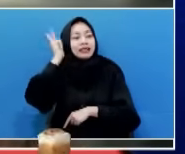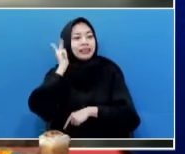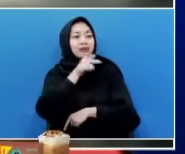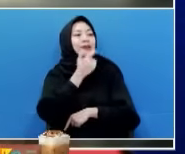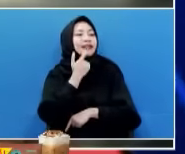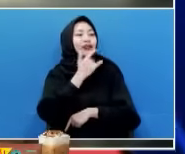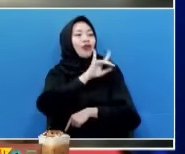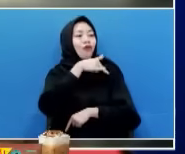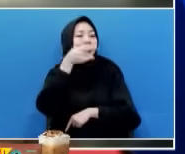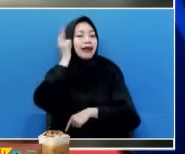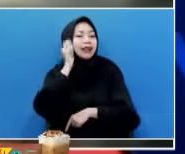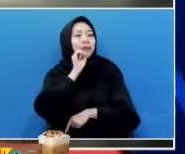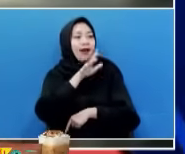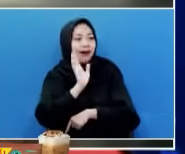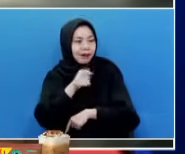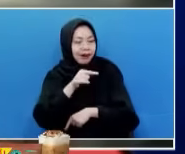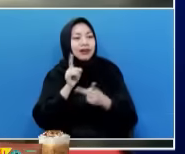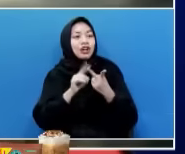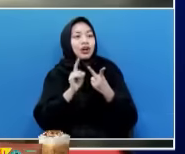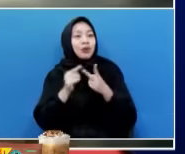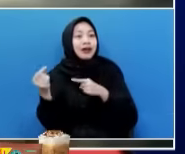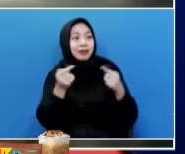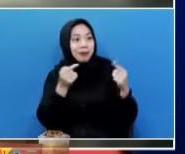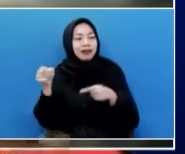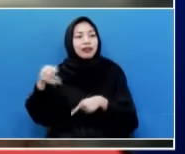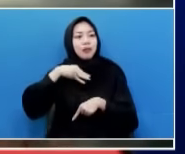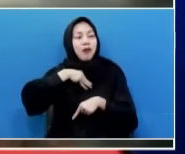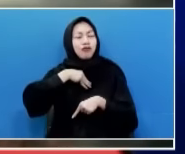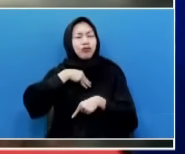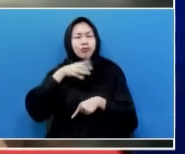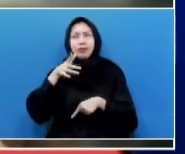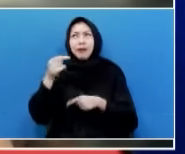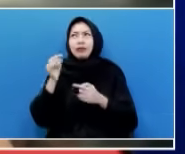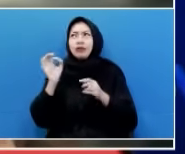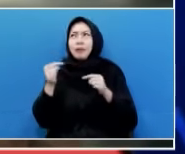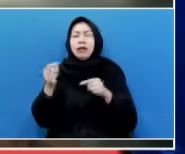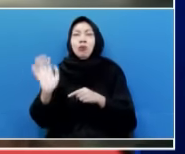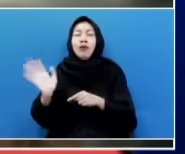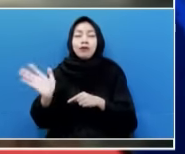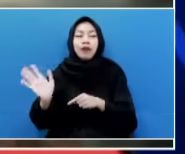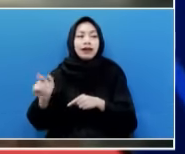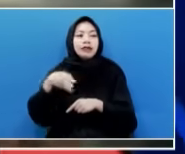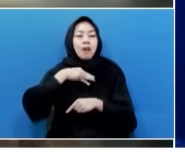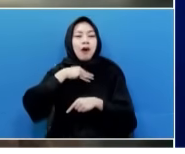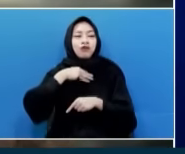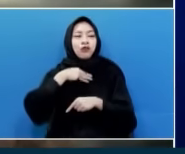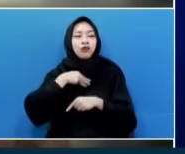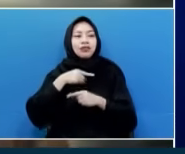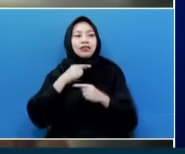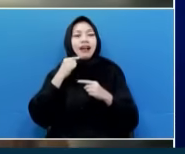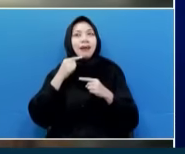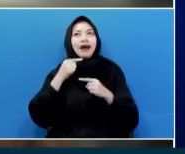Jokowi Kemarin pas debat Pak Mahmud juga masih bilang eh bukan pas debat ya gasers convers